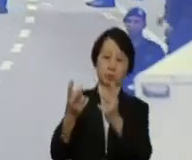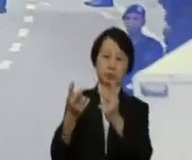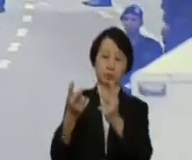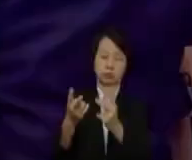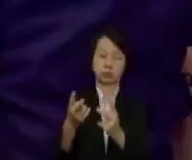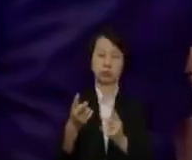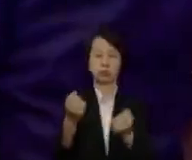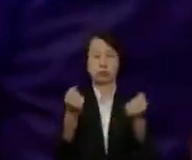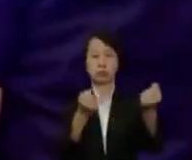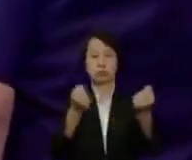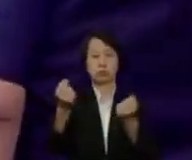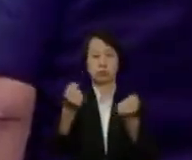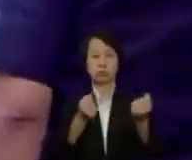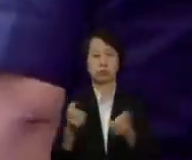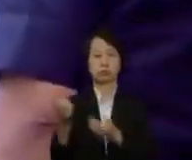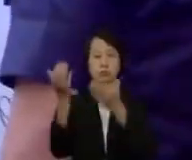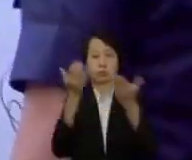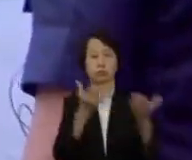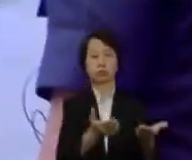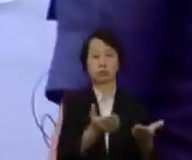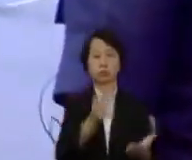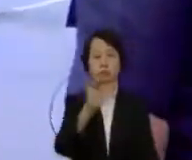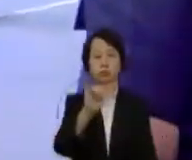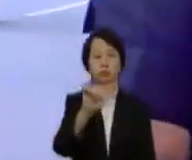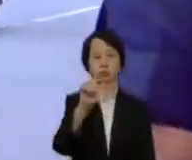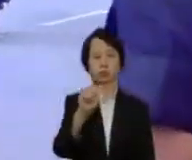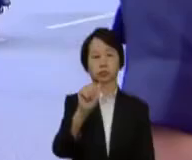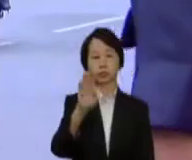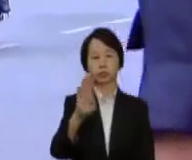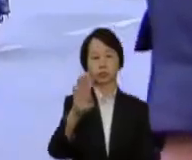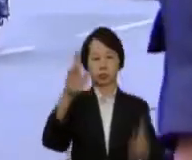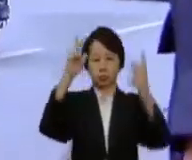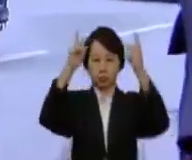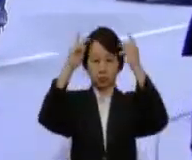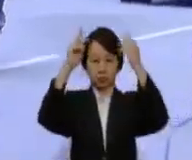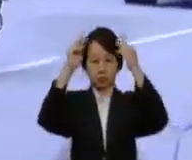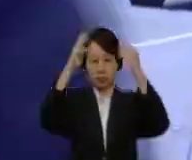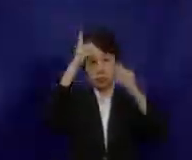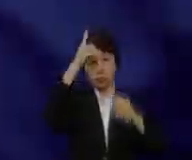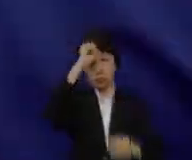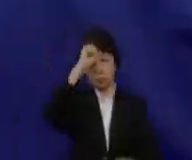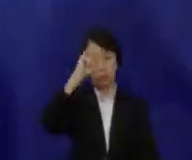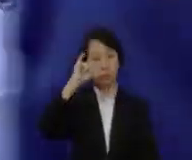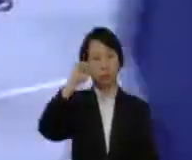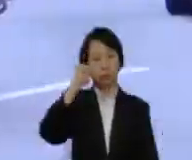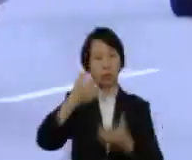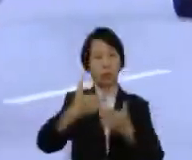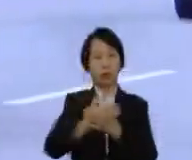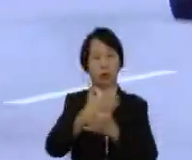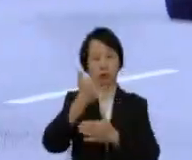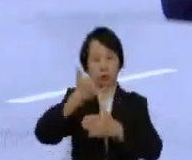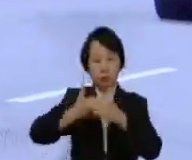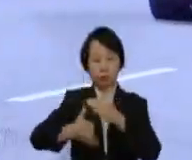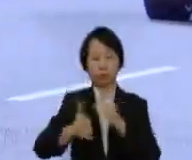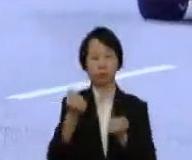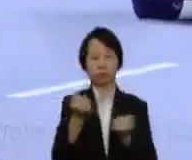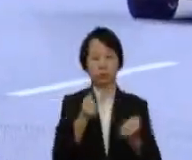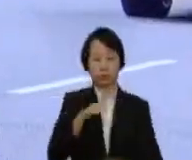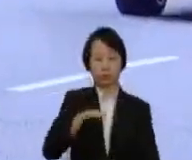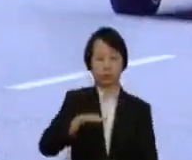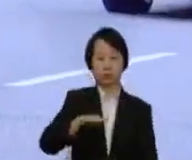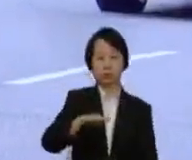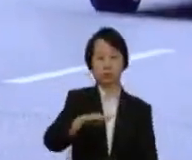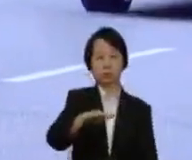menyaksikan kenderaan yang membawa Yang Amat Berhormat Perdana Menteri Dato' Sri Ismail Sabri Yaakob baru saja memasuki